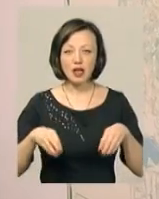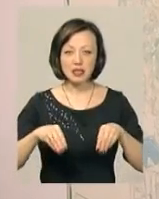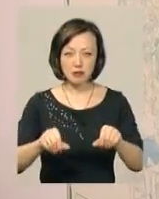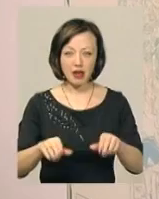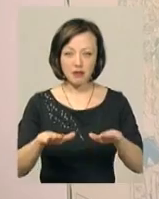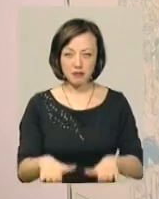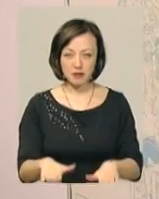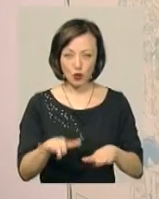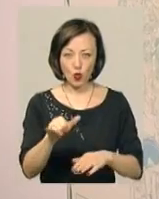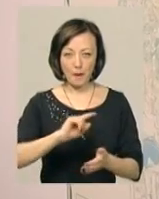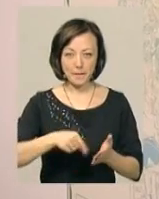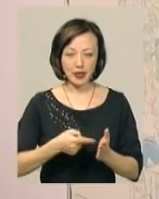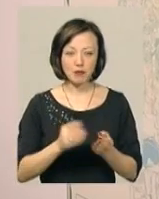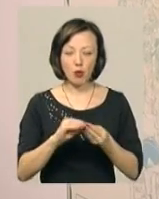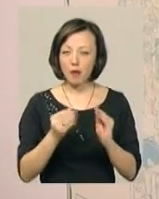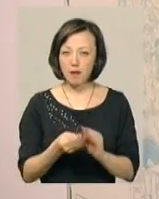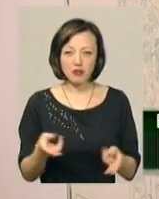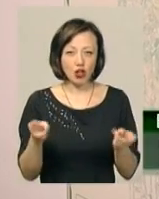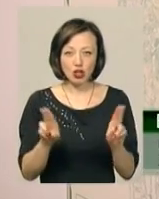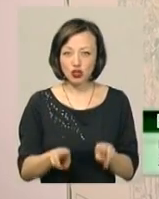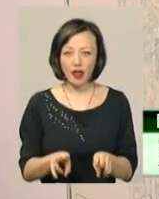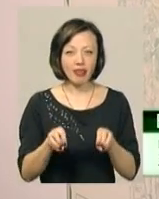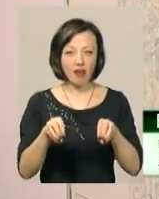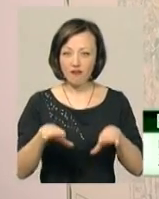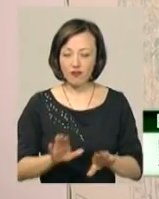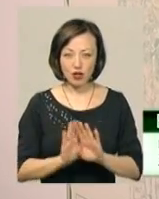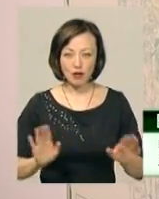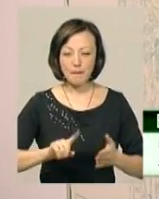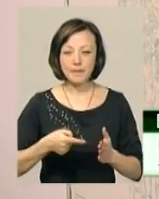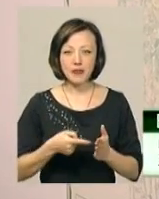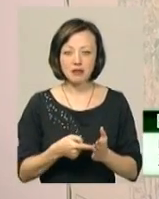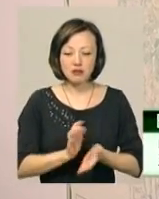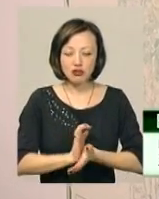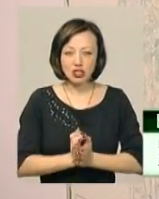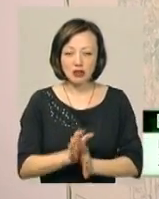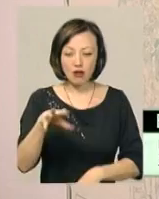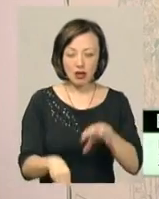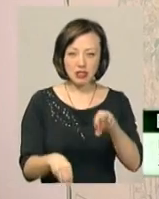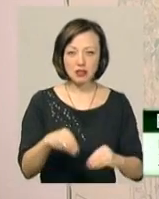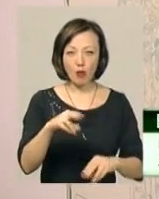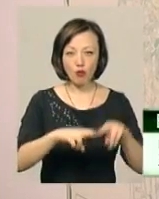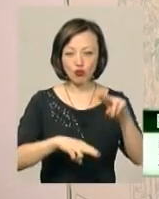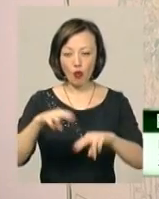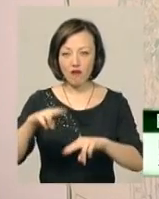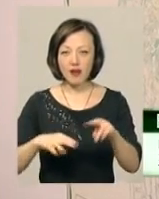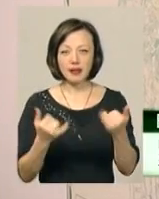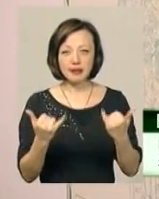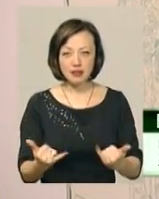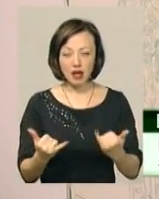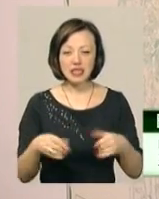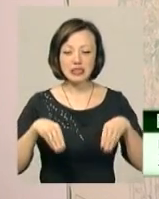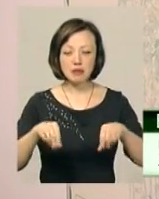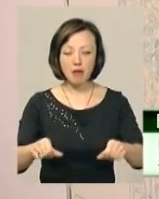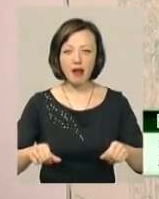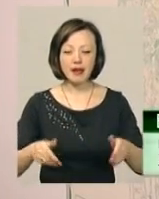місті. Проблема залишається відкритою. Місто досить таки щільно забудоване і наразі